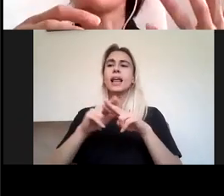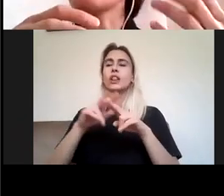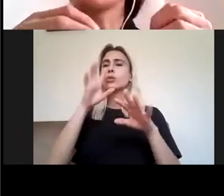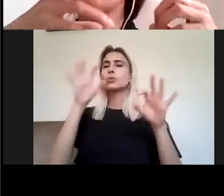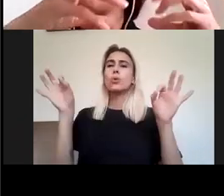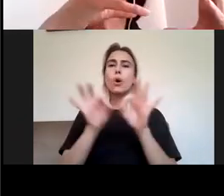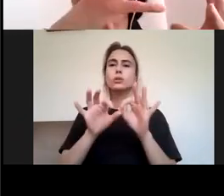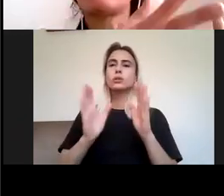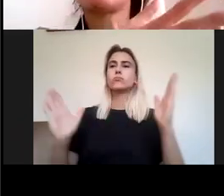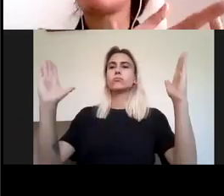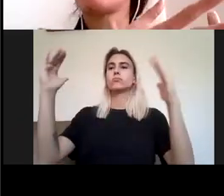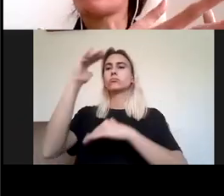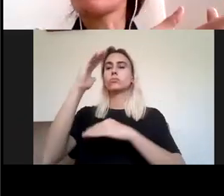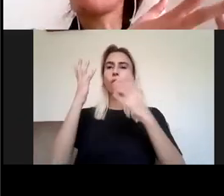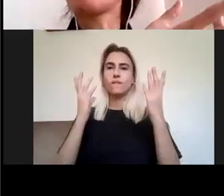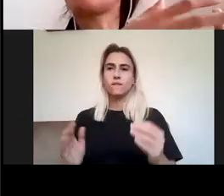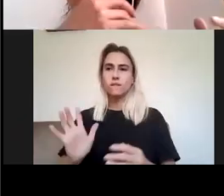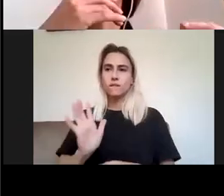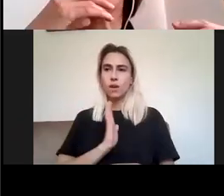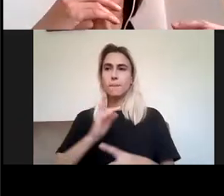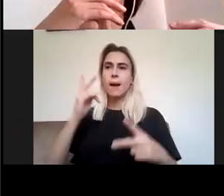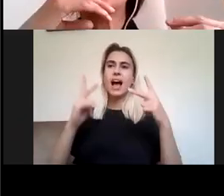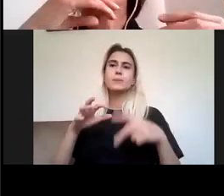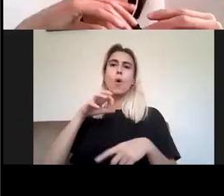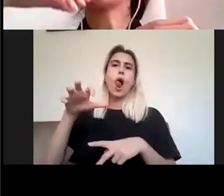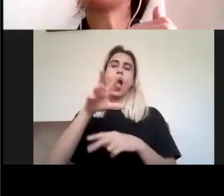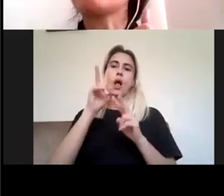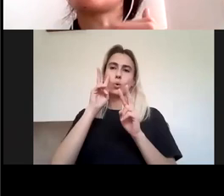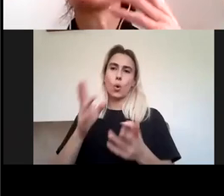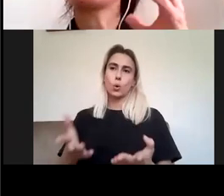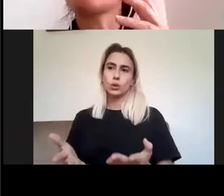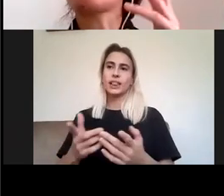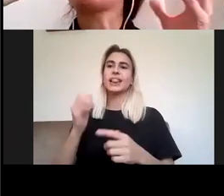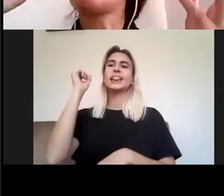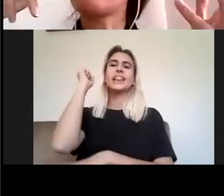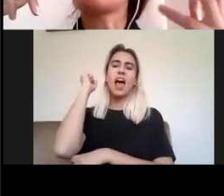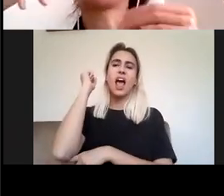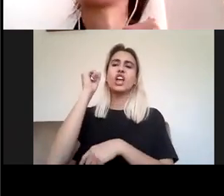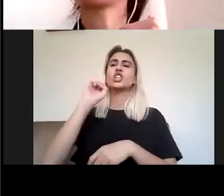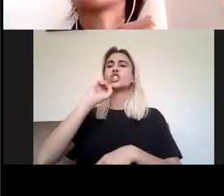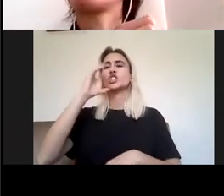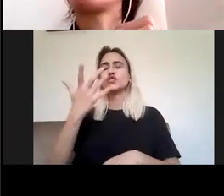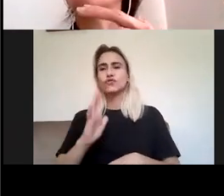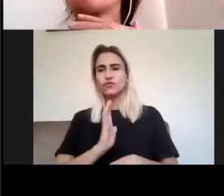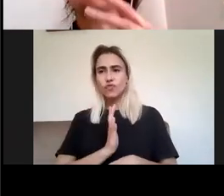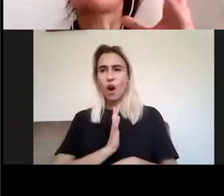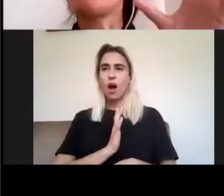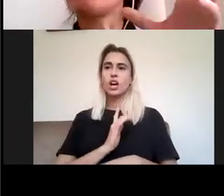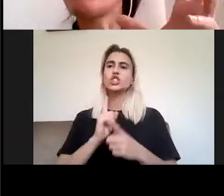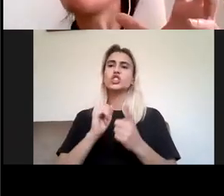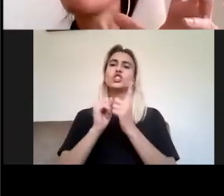ilgili sayaçların olduğu alanlar var. Bazı bölgelerde görüyoruz. Ya da işte direkler, ışıklar var, direkler var.